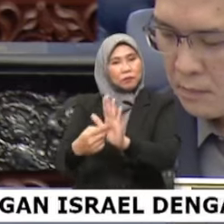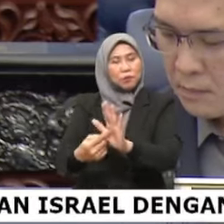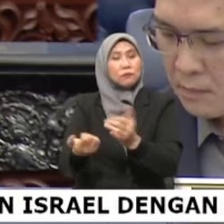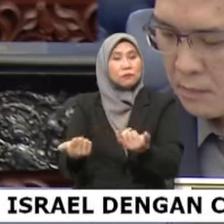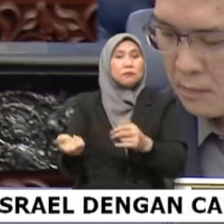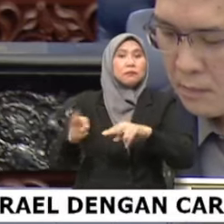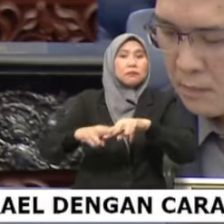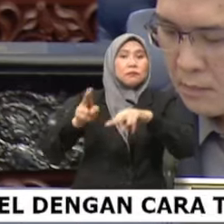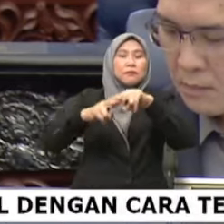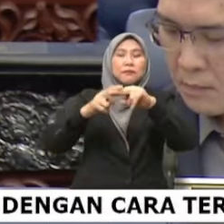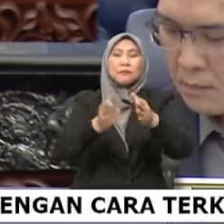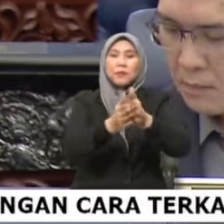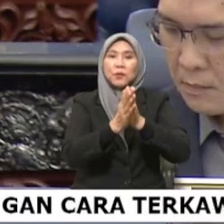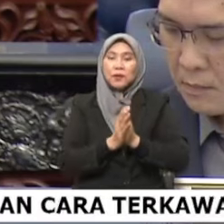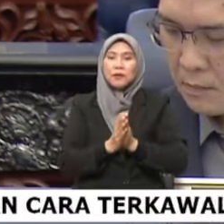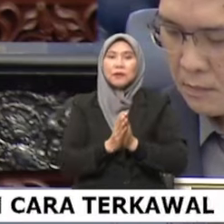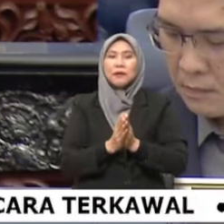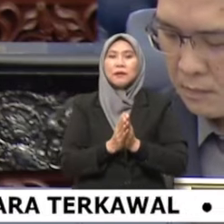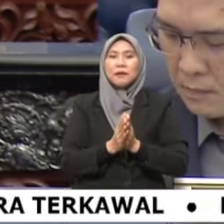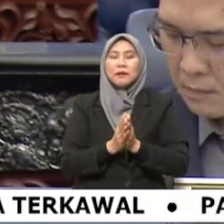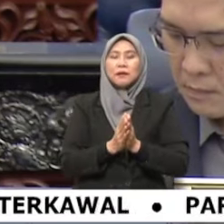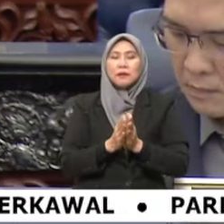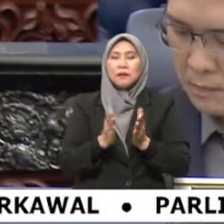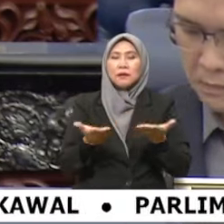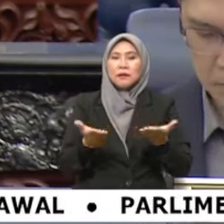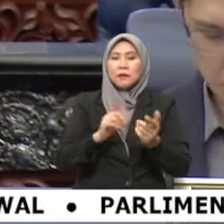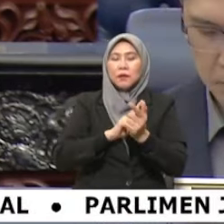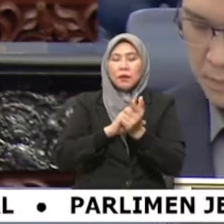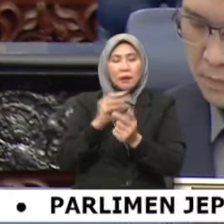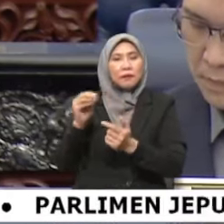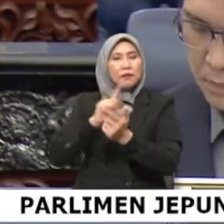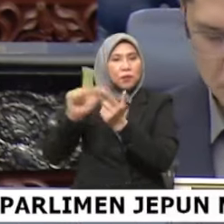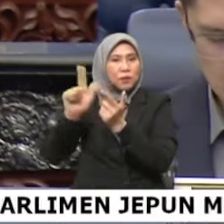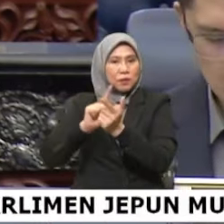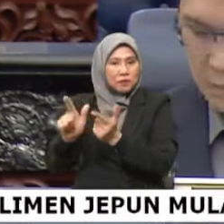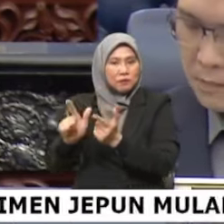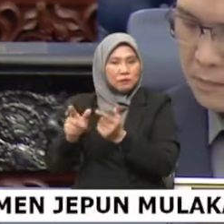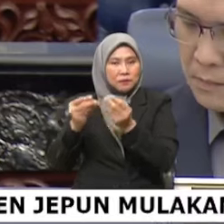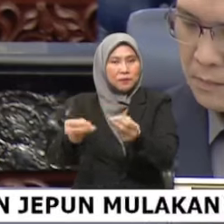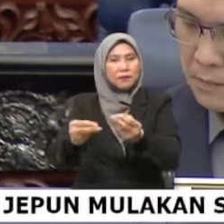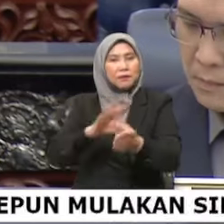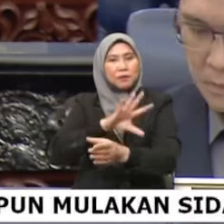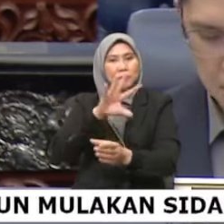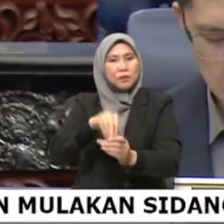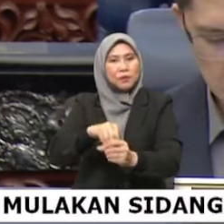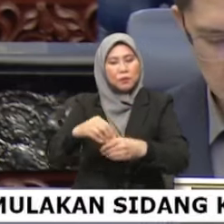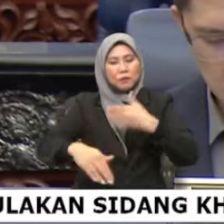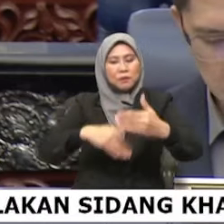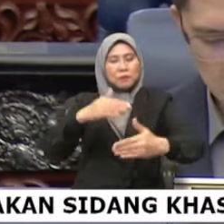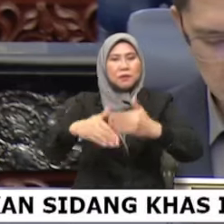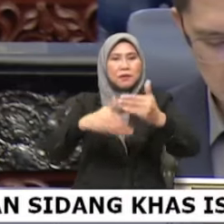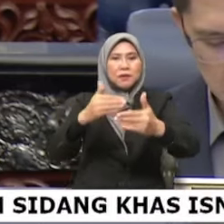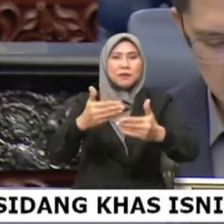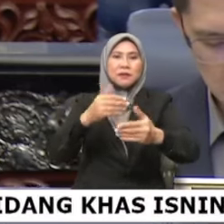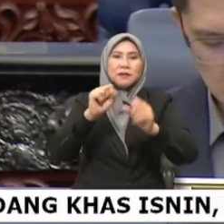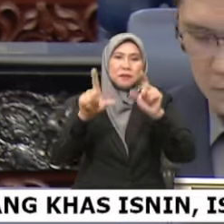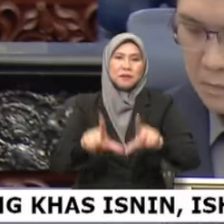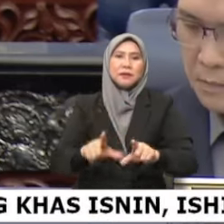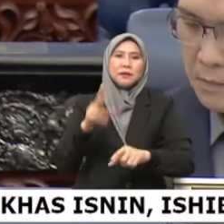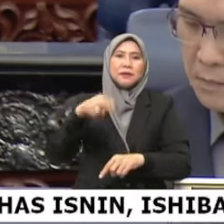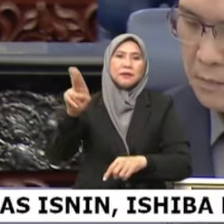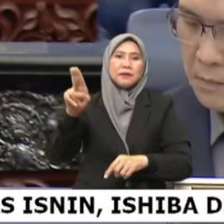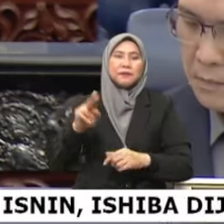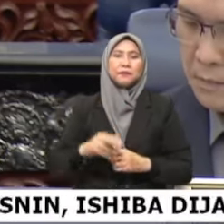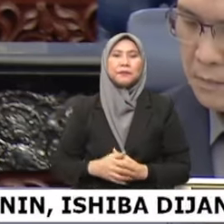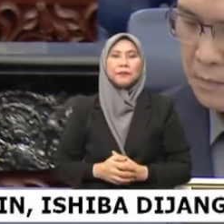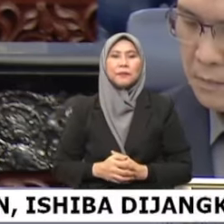peningkatan permohonan dan juga peningkatan dari aspek kelulusan yang diberikan termasuk juga memproses perkara tersebut. Seperti